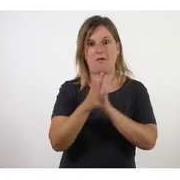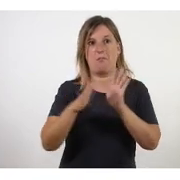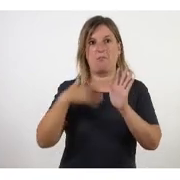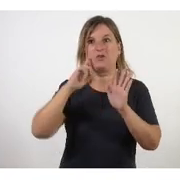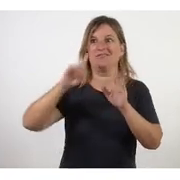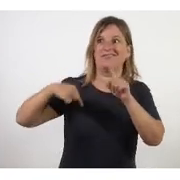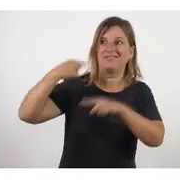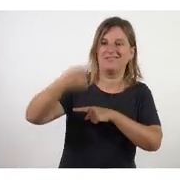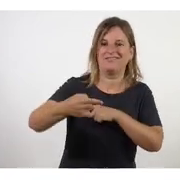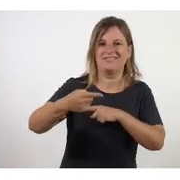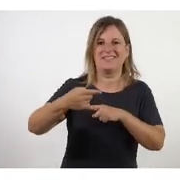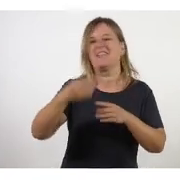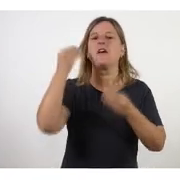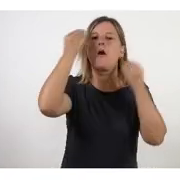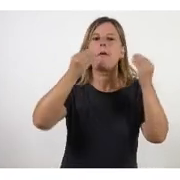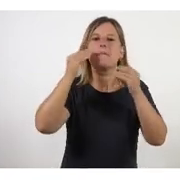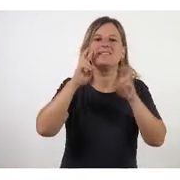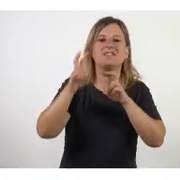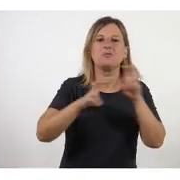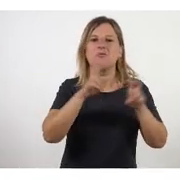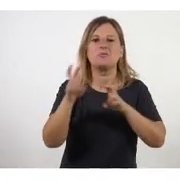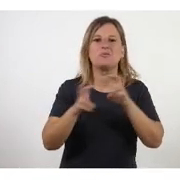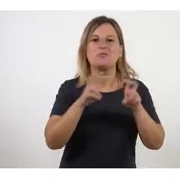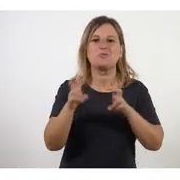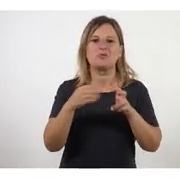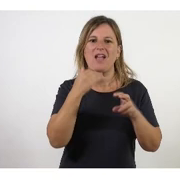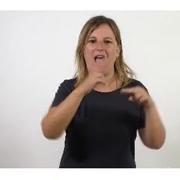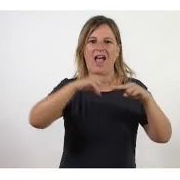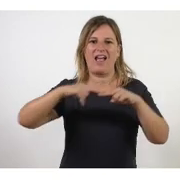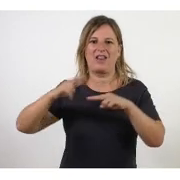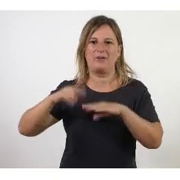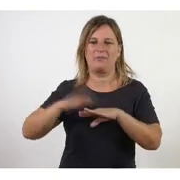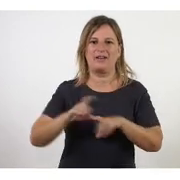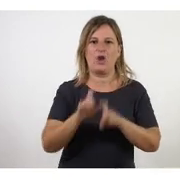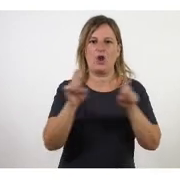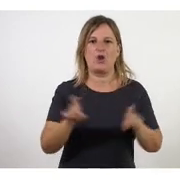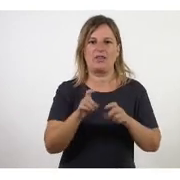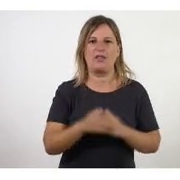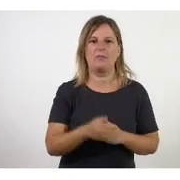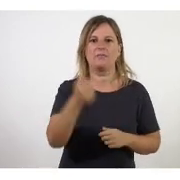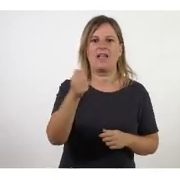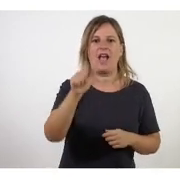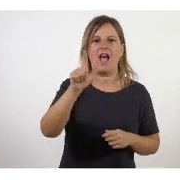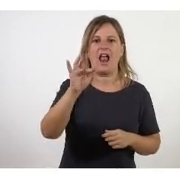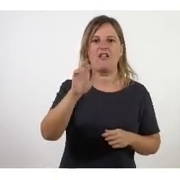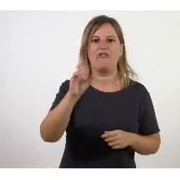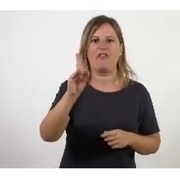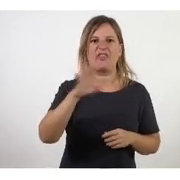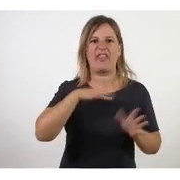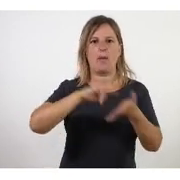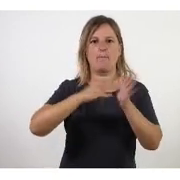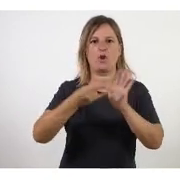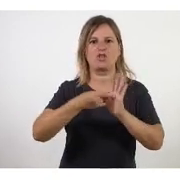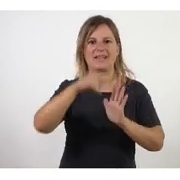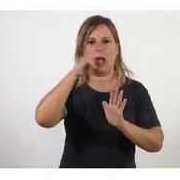podem plantejar-nos mosca alguna de producció en l'ordinador. Mira, l'Alfred del projecte Home ens pregunta si